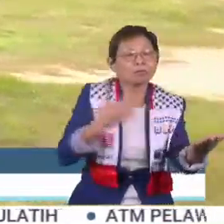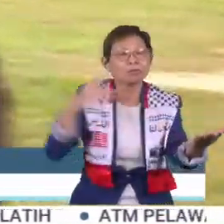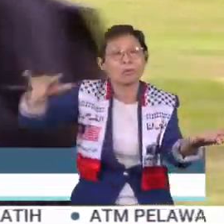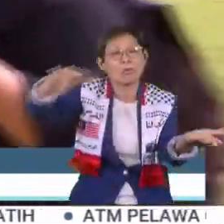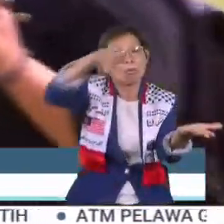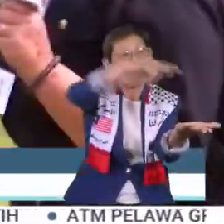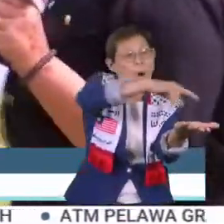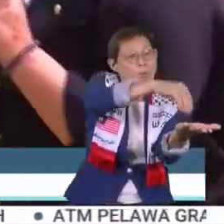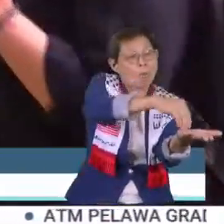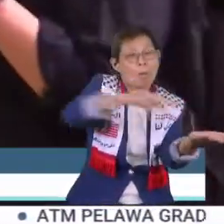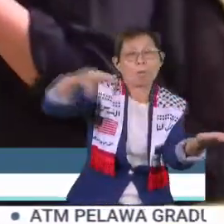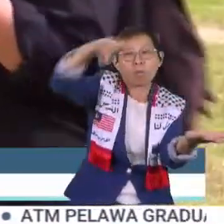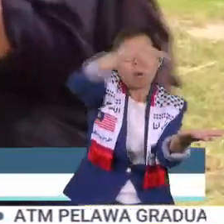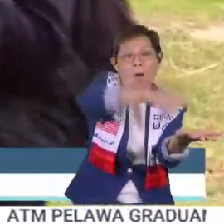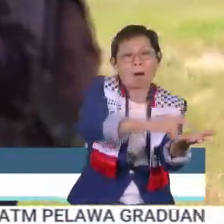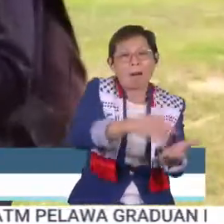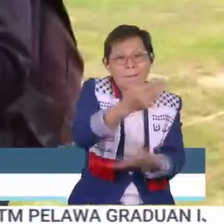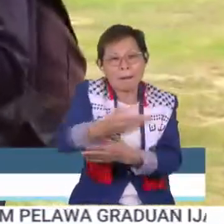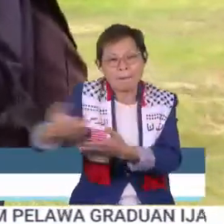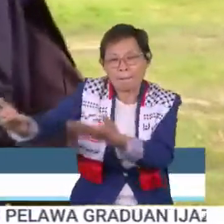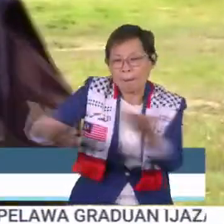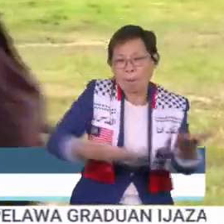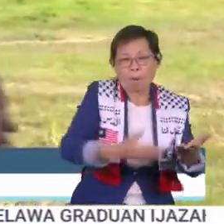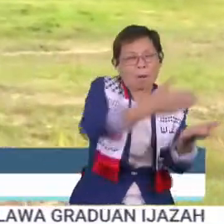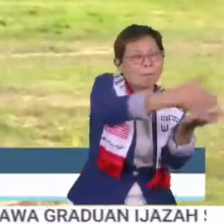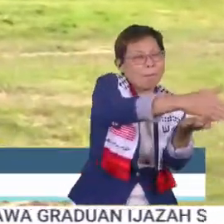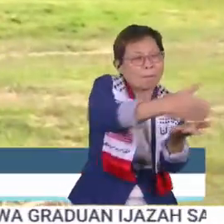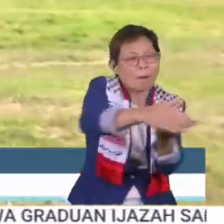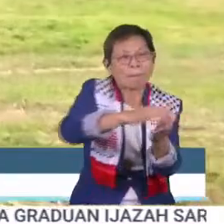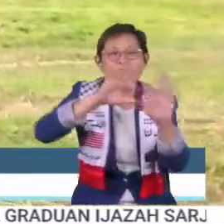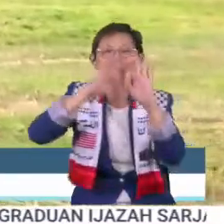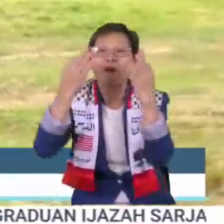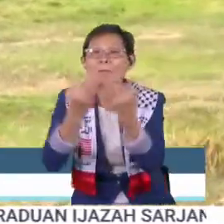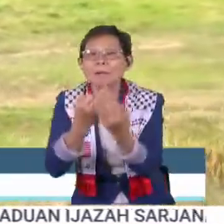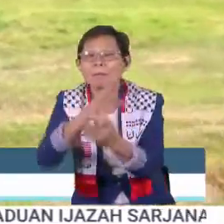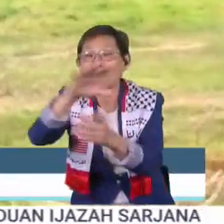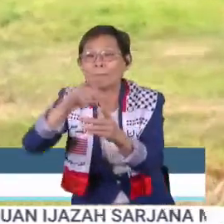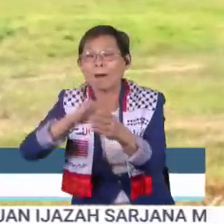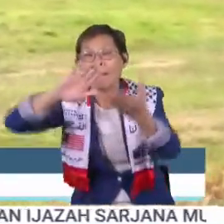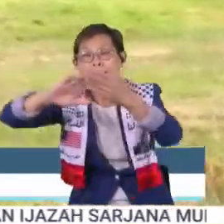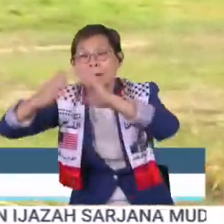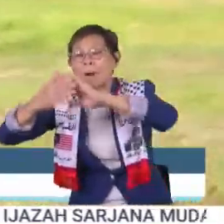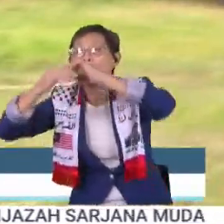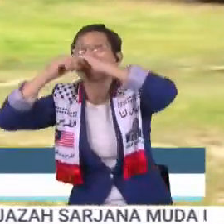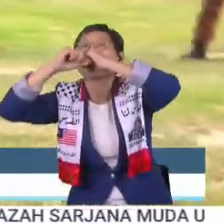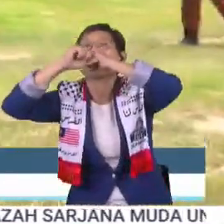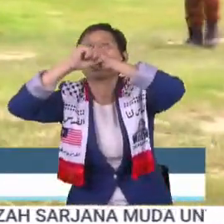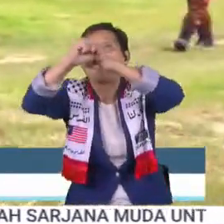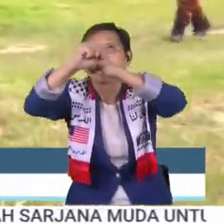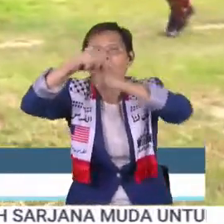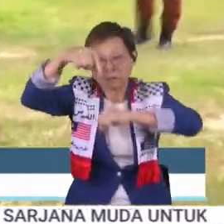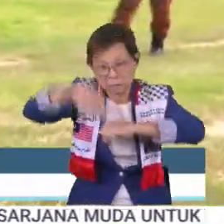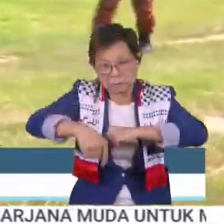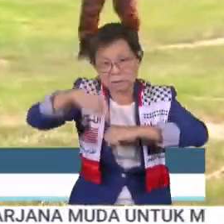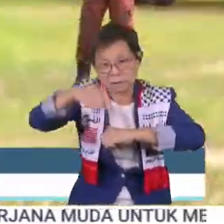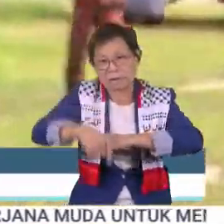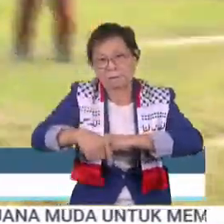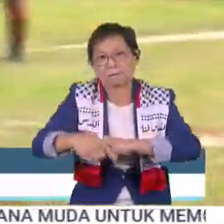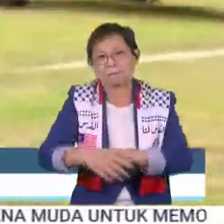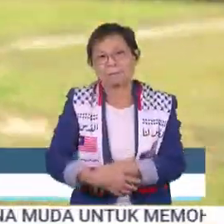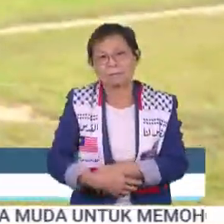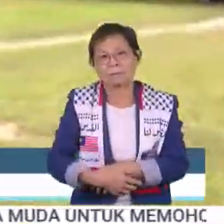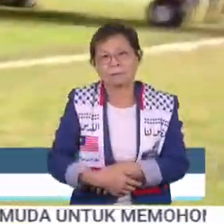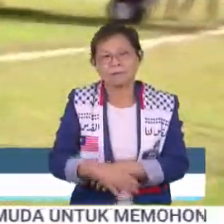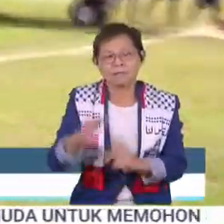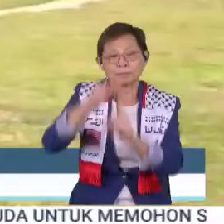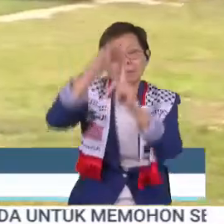antara barangan yang dibawa dan akan diagihkan kepada ketua isi rumah melibatkan masyarakat orang asli di kawasan ini,